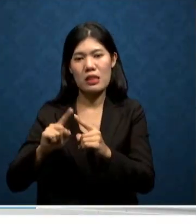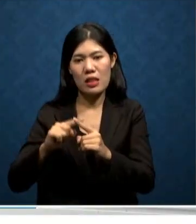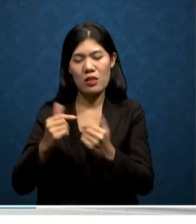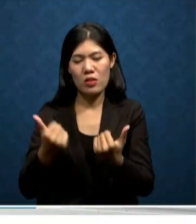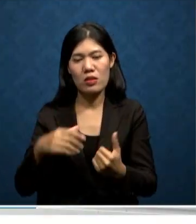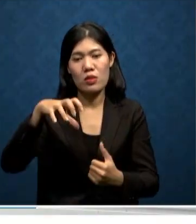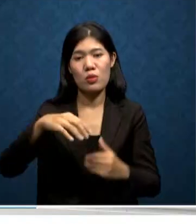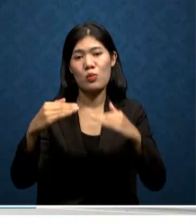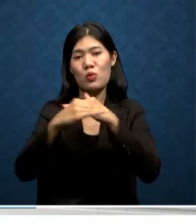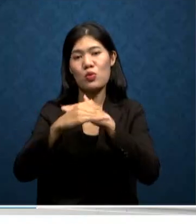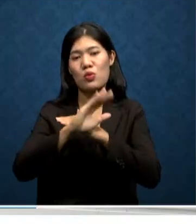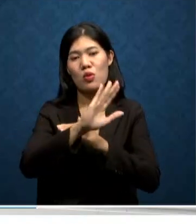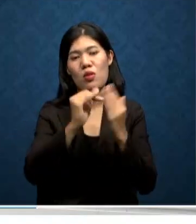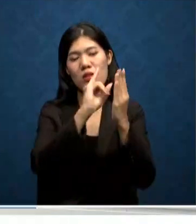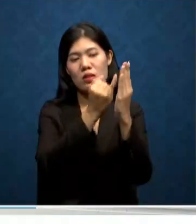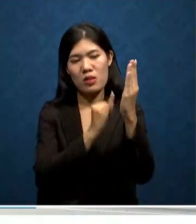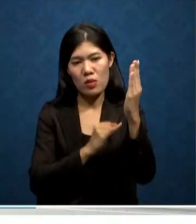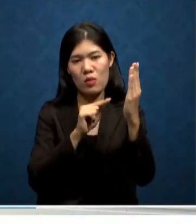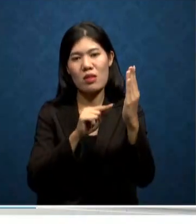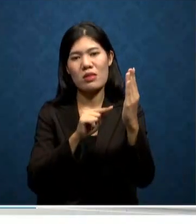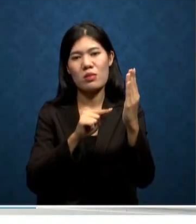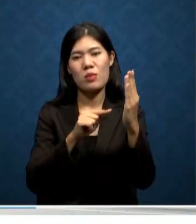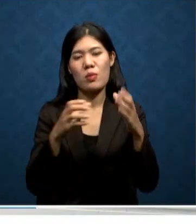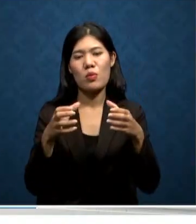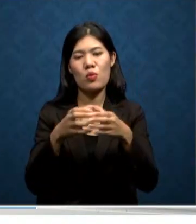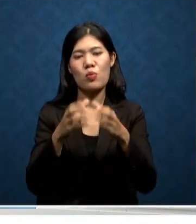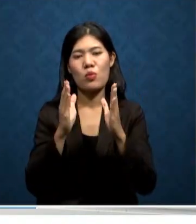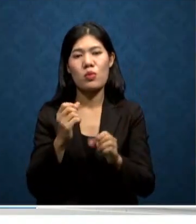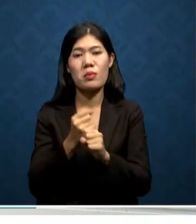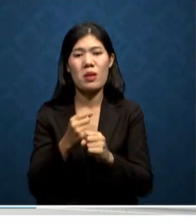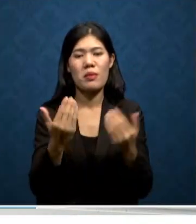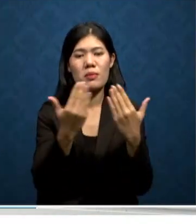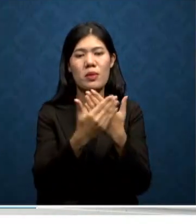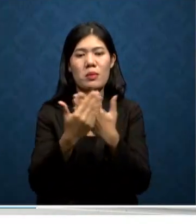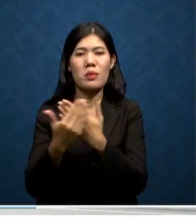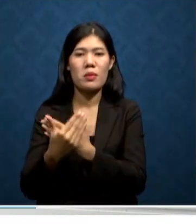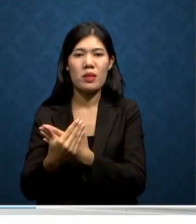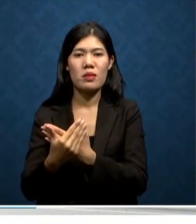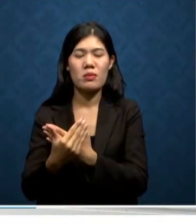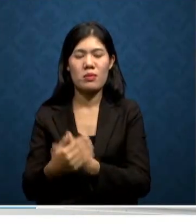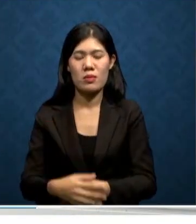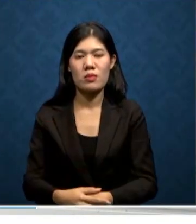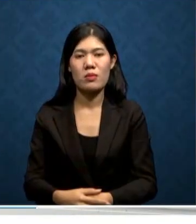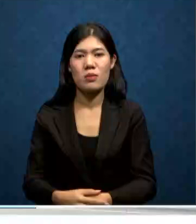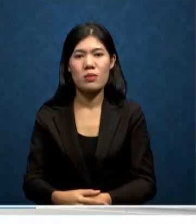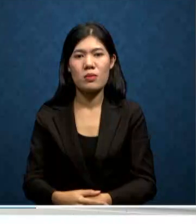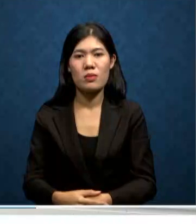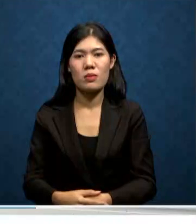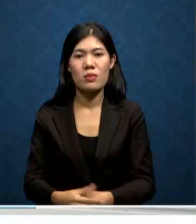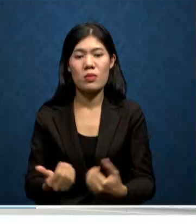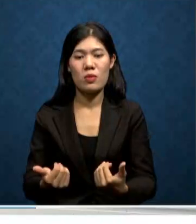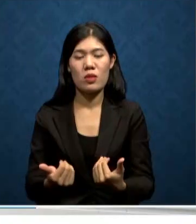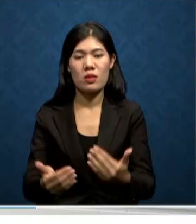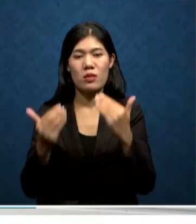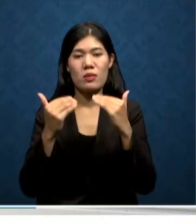ก็ได้เปลี่ยนมาหลายยุคหลายสมัยนะครับจนทำให้เอกจนทำให้สุดท้ายเนี่ยมาถึง